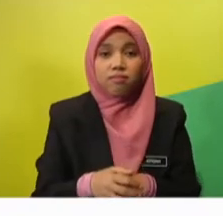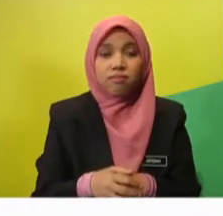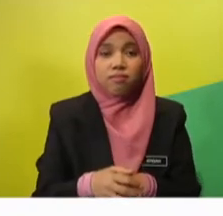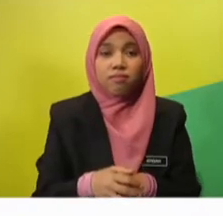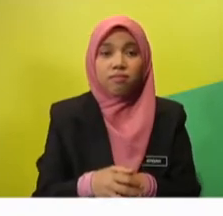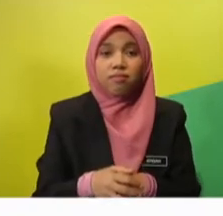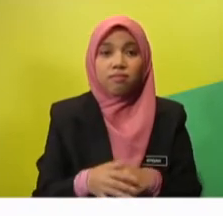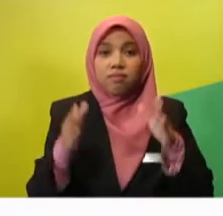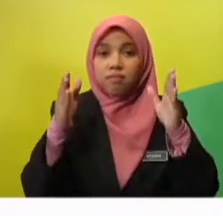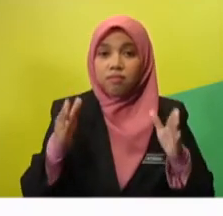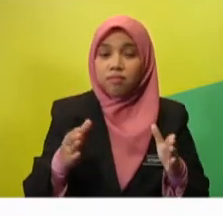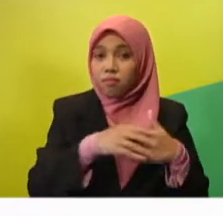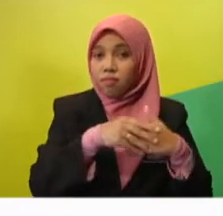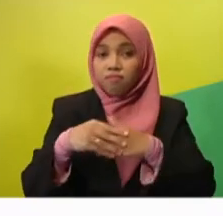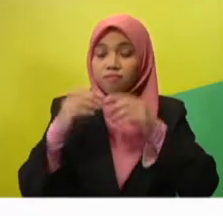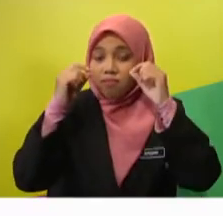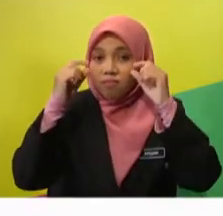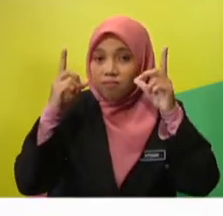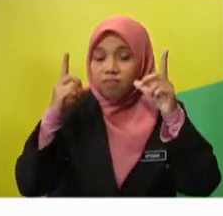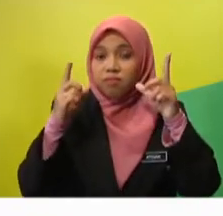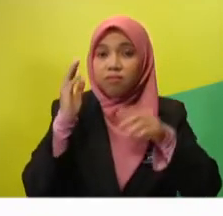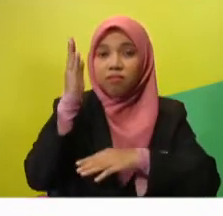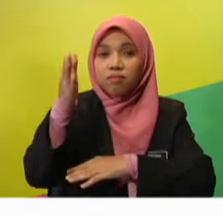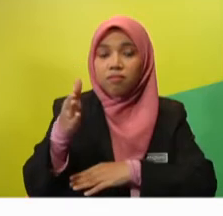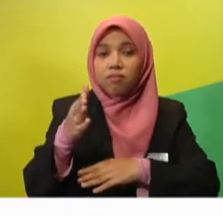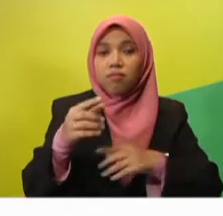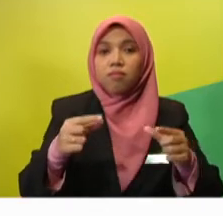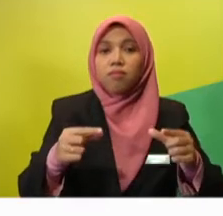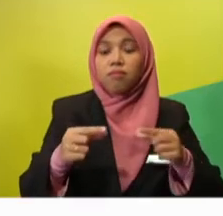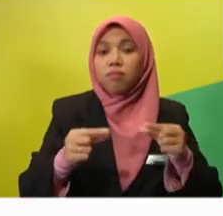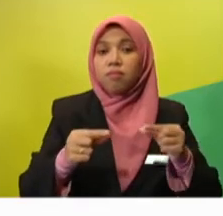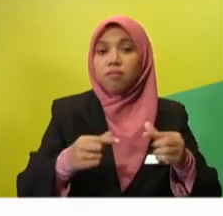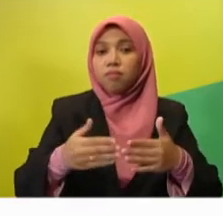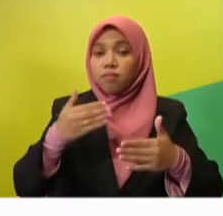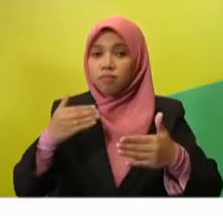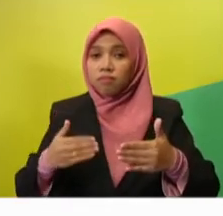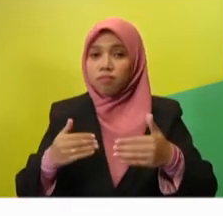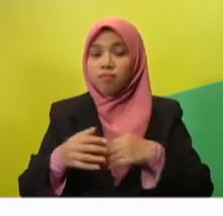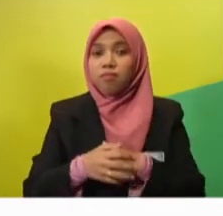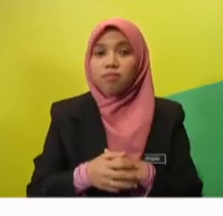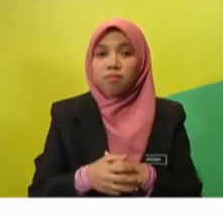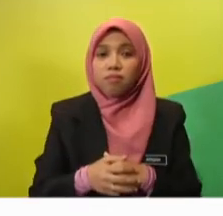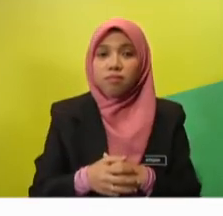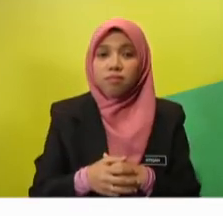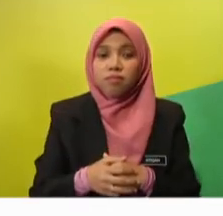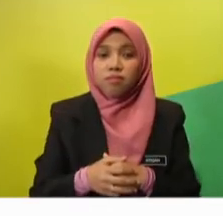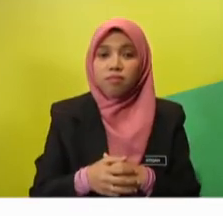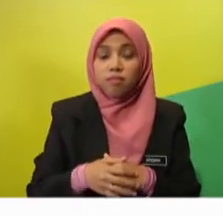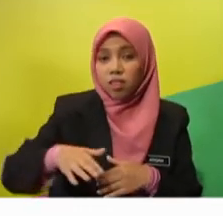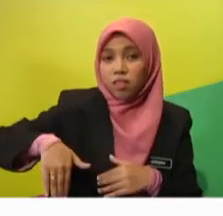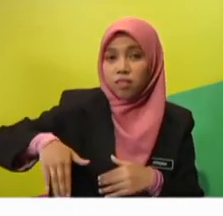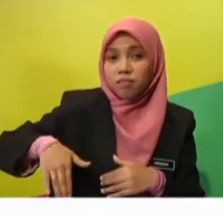Pemandu celik akan bergerak tangannya ke belakang sebagai isyarat hendak melalui lorong sempit. Okey, sebelum melalui lorong